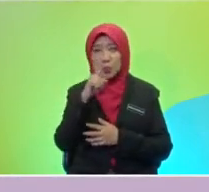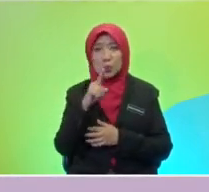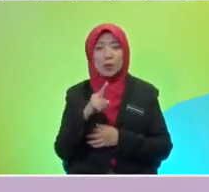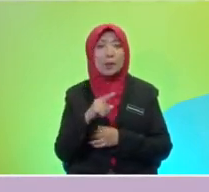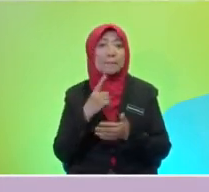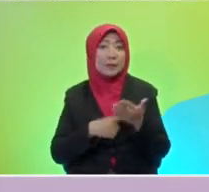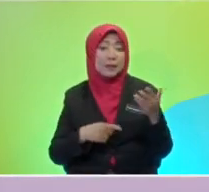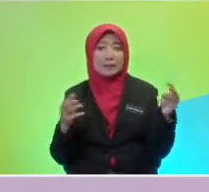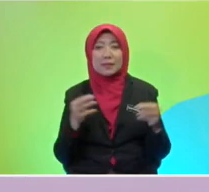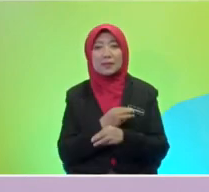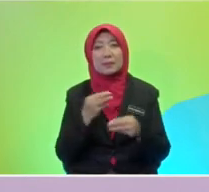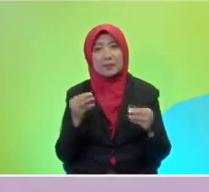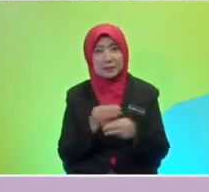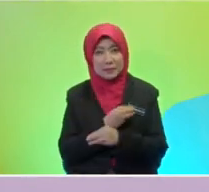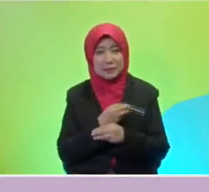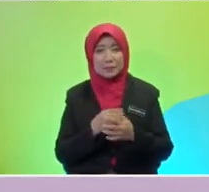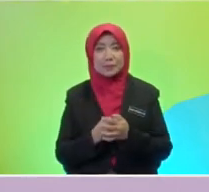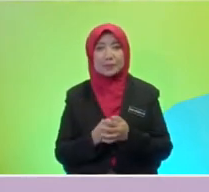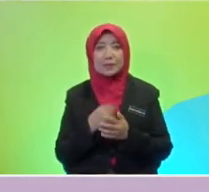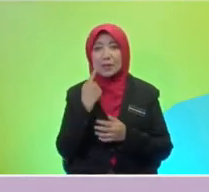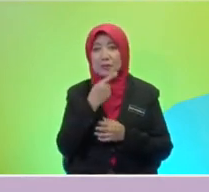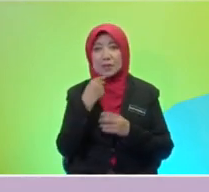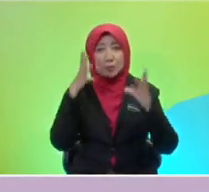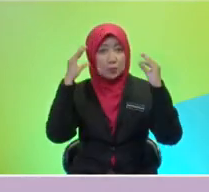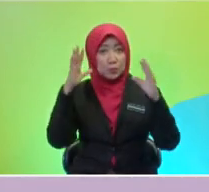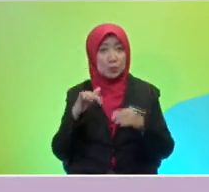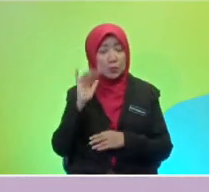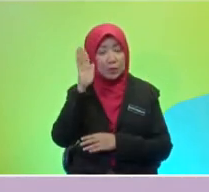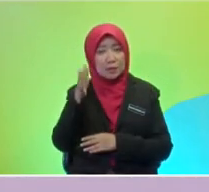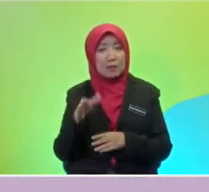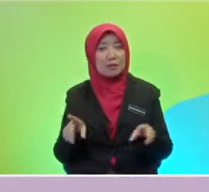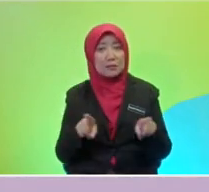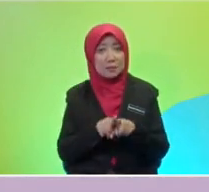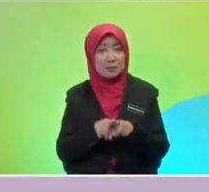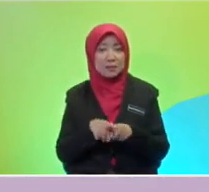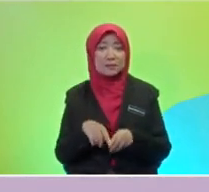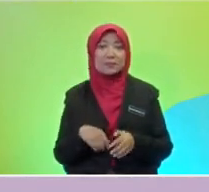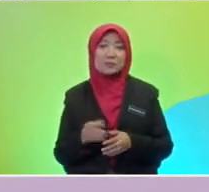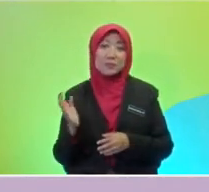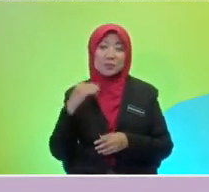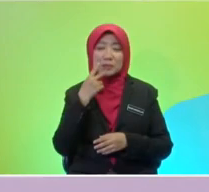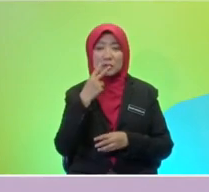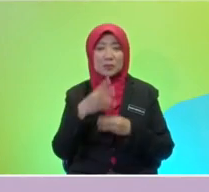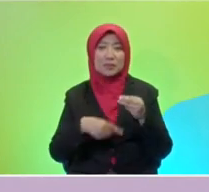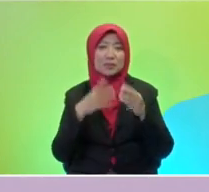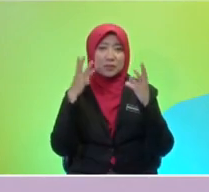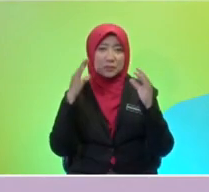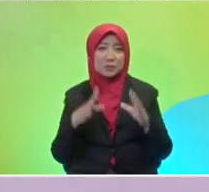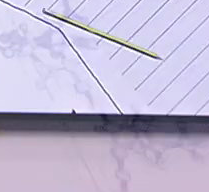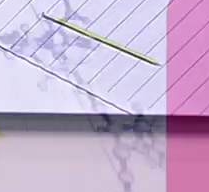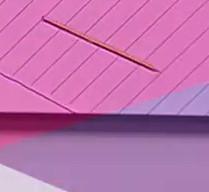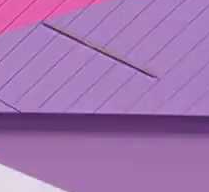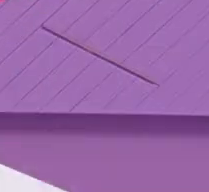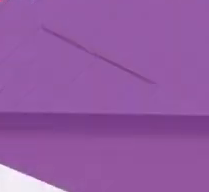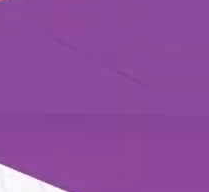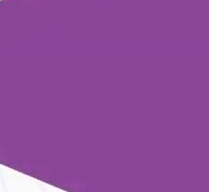itu dan siapakah guru yang akan bersama dengan kita kali ini dengan profil guru hari ini